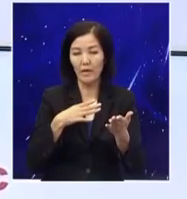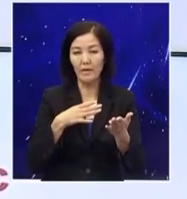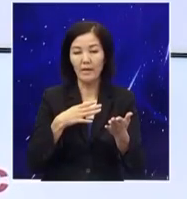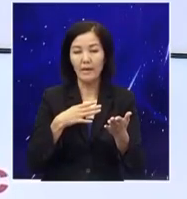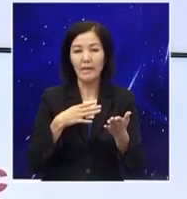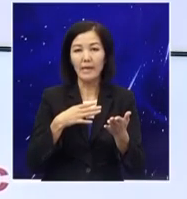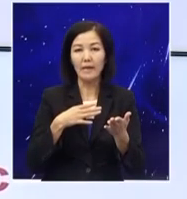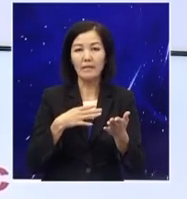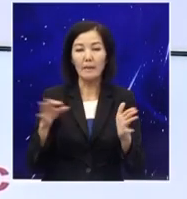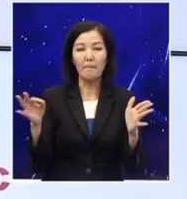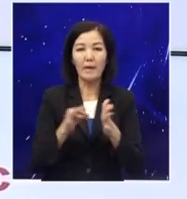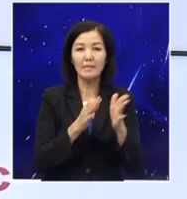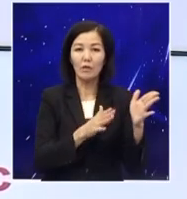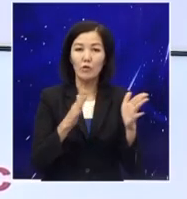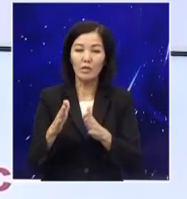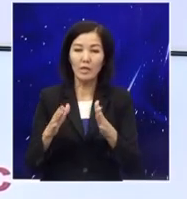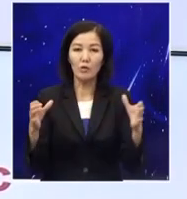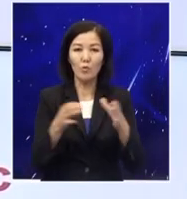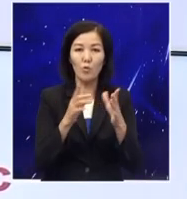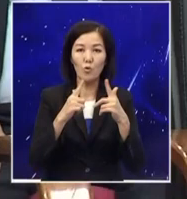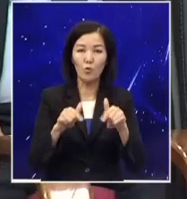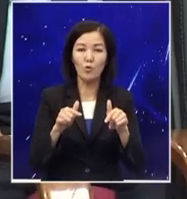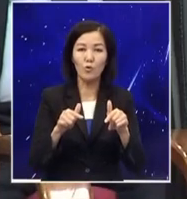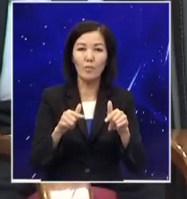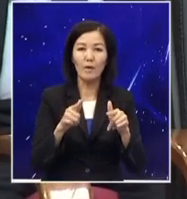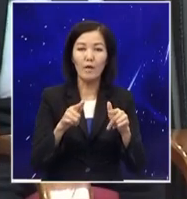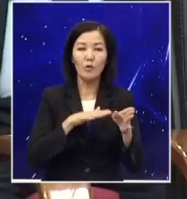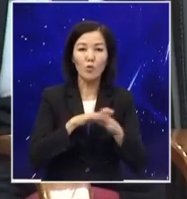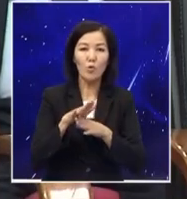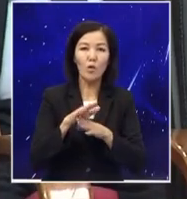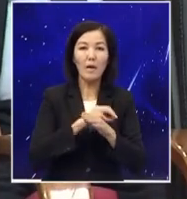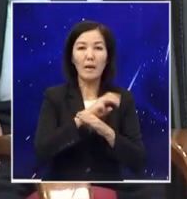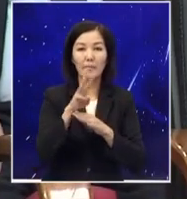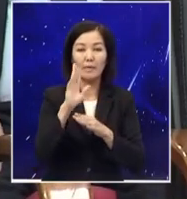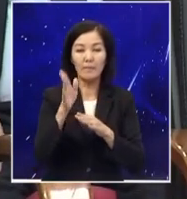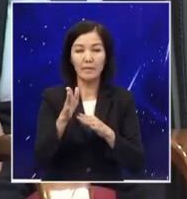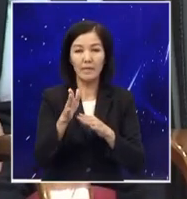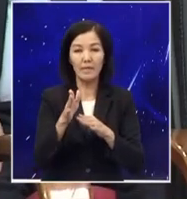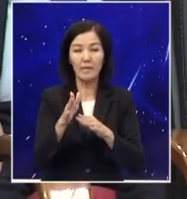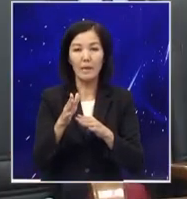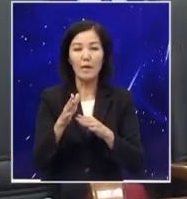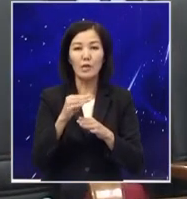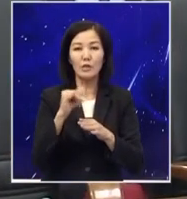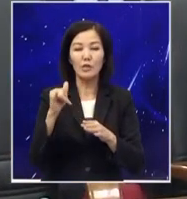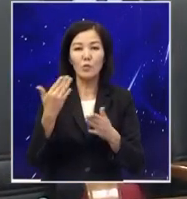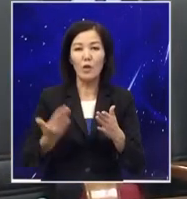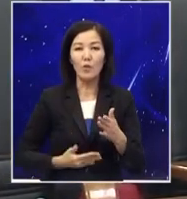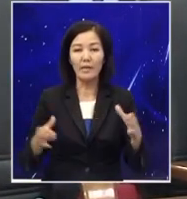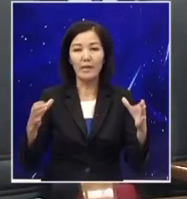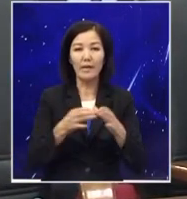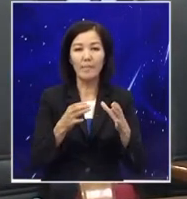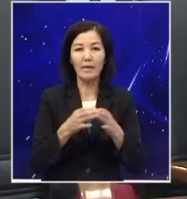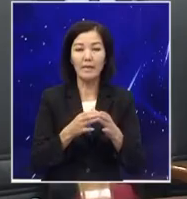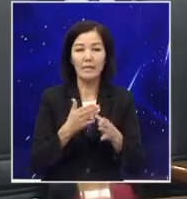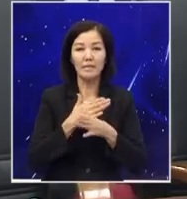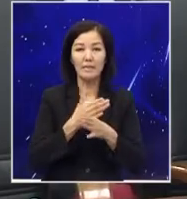отырмақ. Мақсат тұрақтандыру қорын құрып, өңір дәріханаларын толық препараттармен қамту. Бұл іске жетісу әлеуметтік кәсіпкерлік корпорациясы